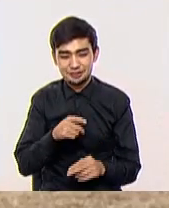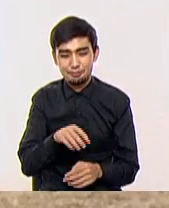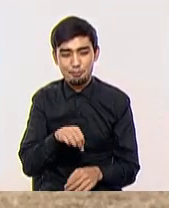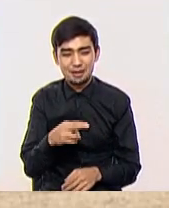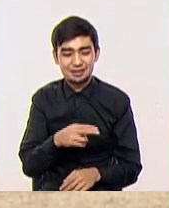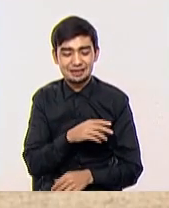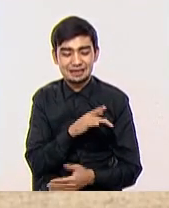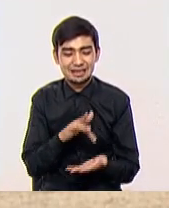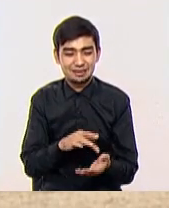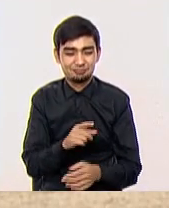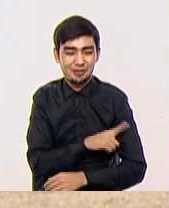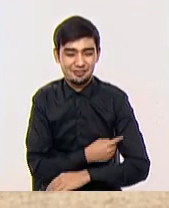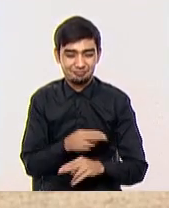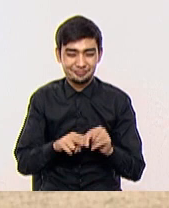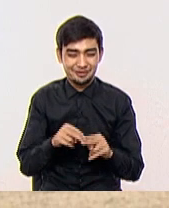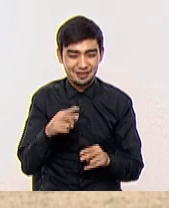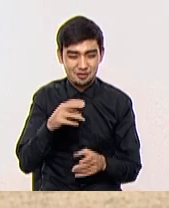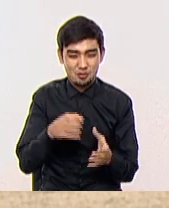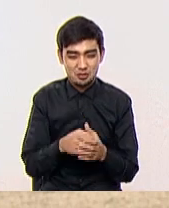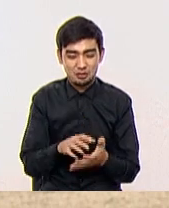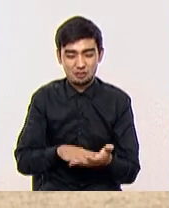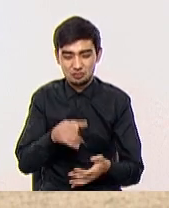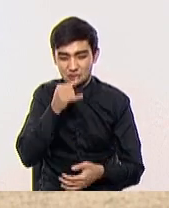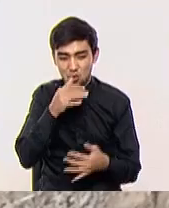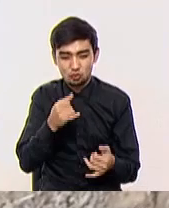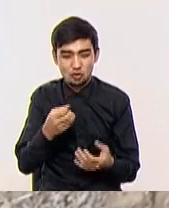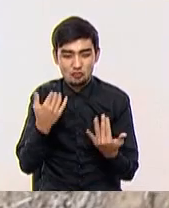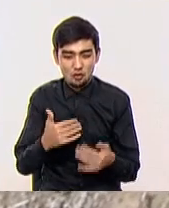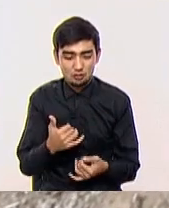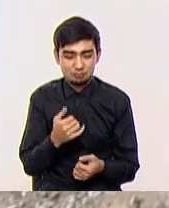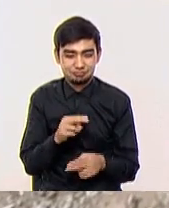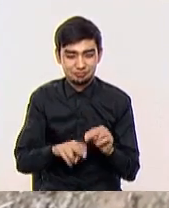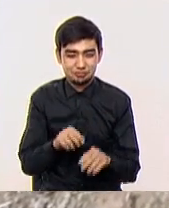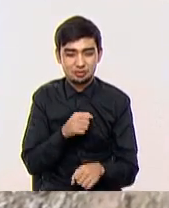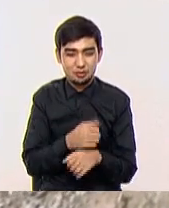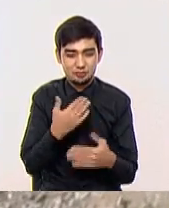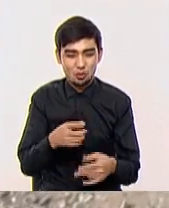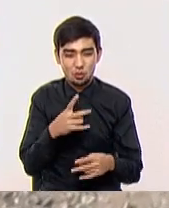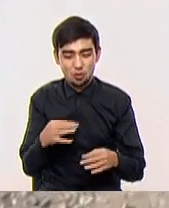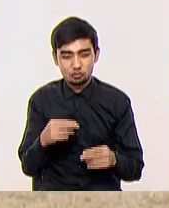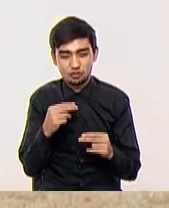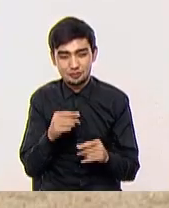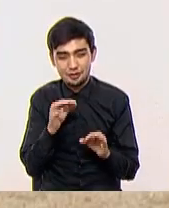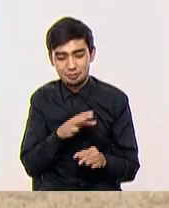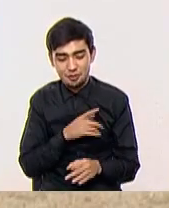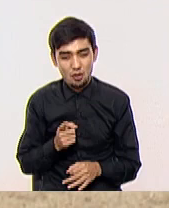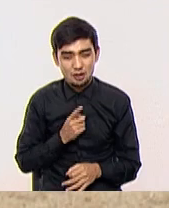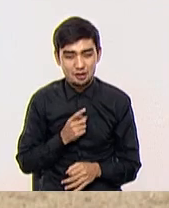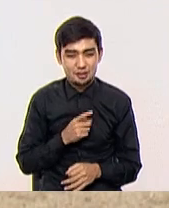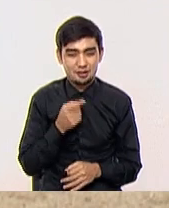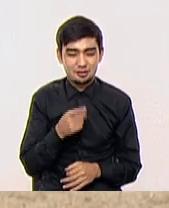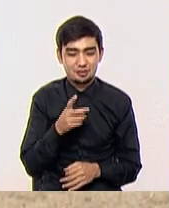медцентра, по словам главного госинспектора, компания не может. Уже сегодня стройку прекратили. Правда, как говорят охранники, лишь потому,